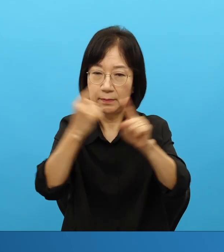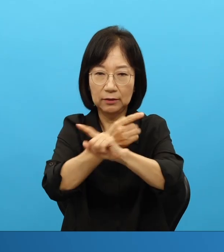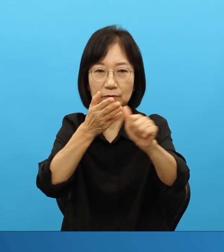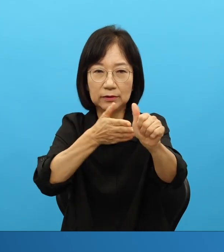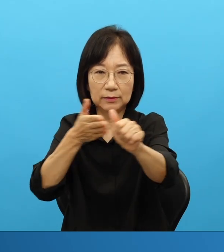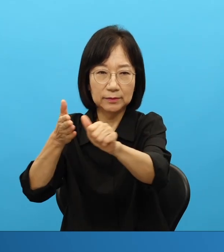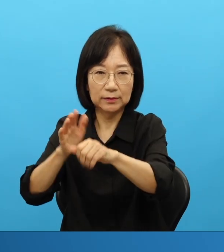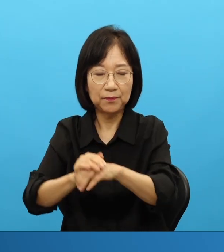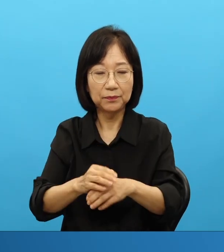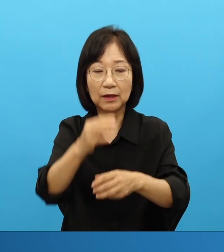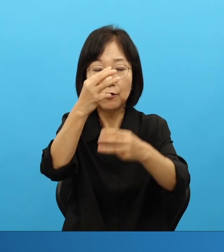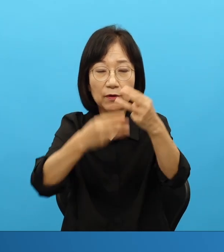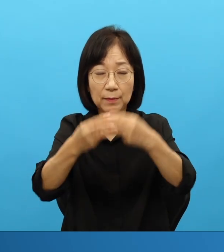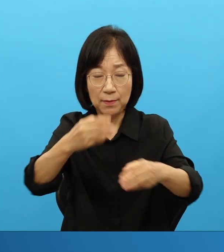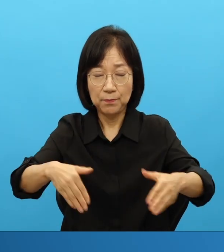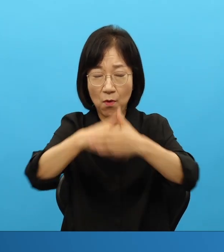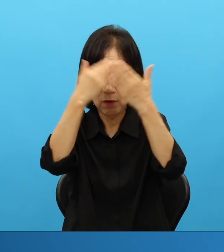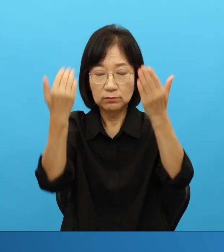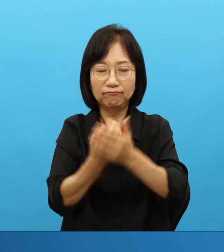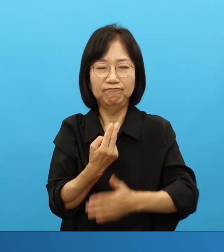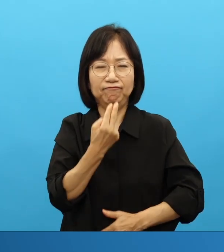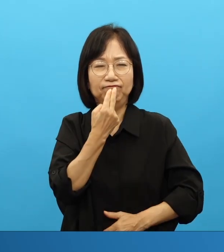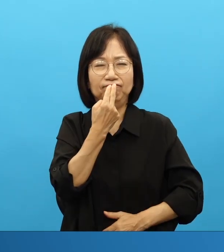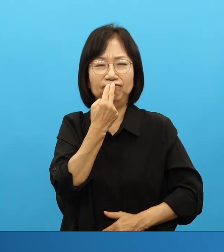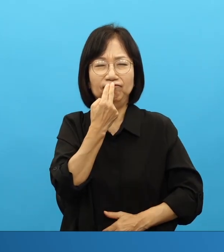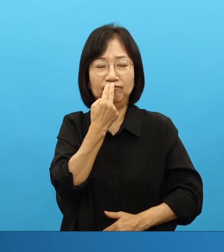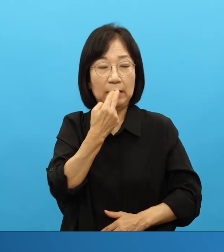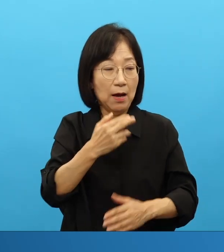렘넌트의 모든 호흡은 능력으로